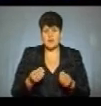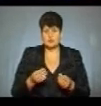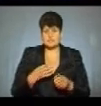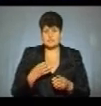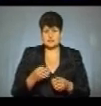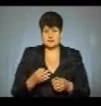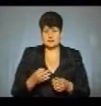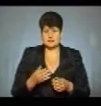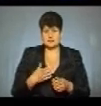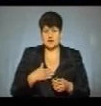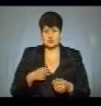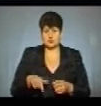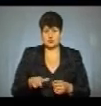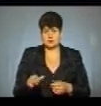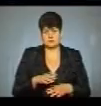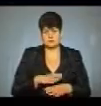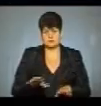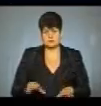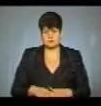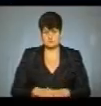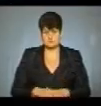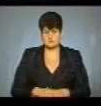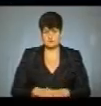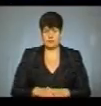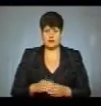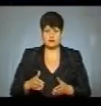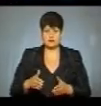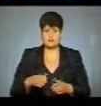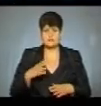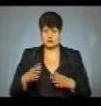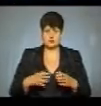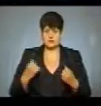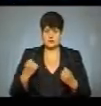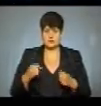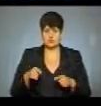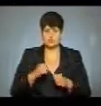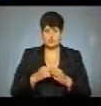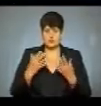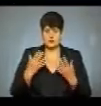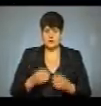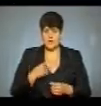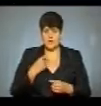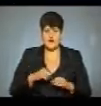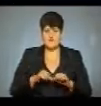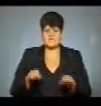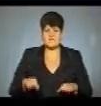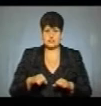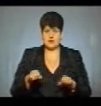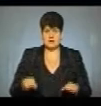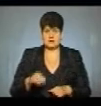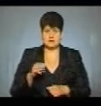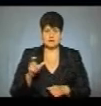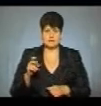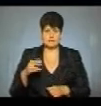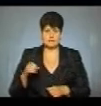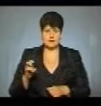нашої траси не стане. На веслувальному каналі тренуються спортсмени. Вони тут щодня, каже веслувальниця Тетяна Єднак. Сьогодні